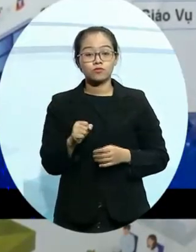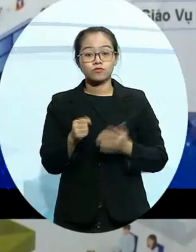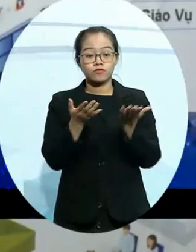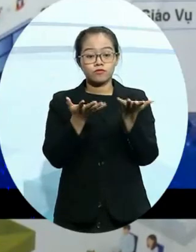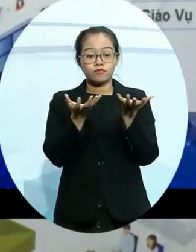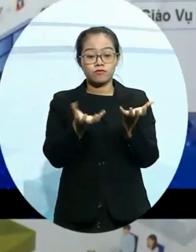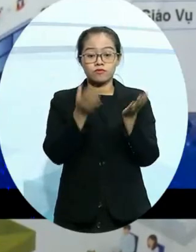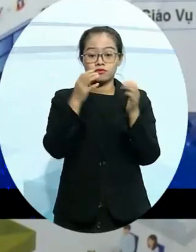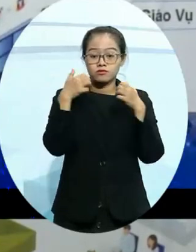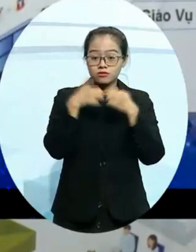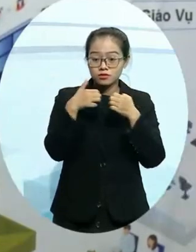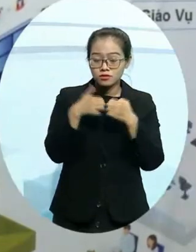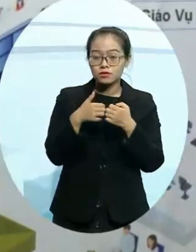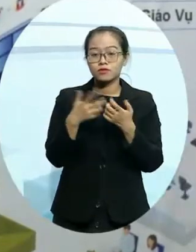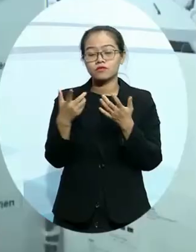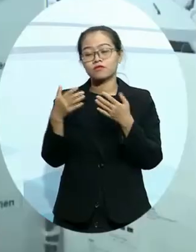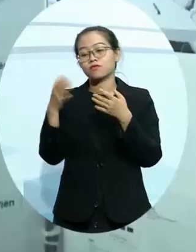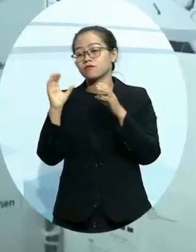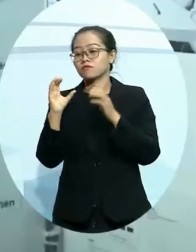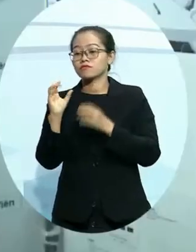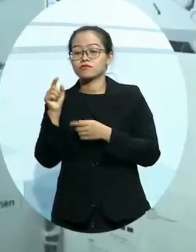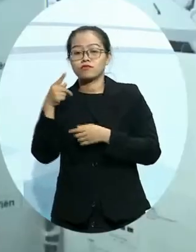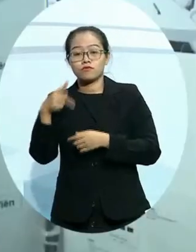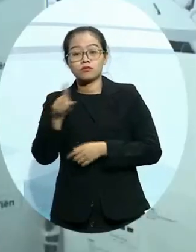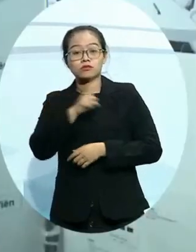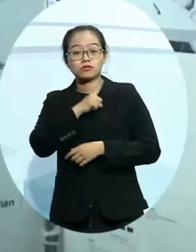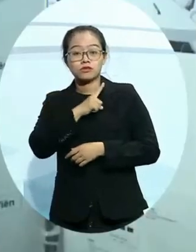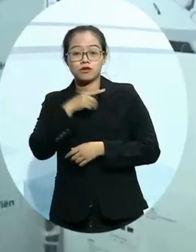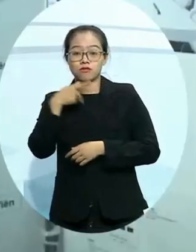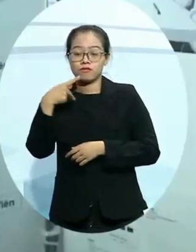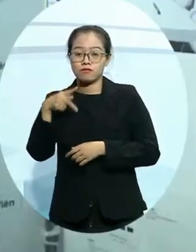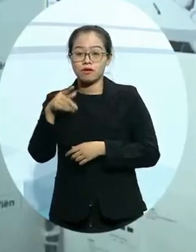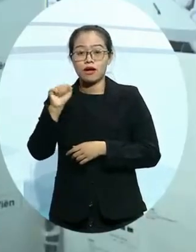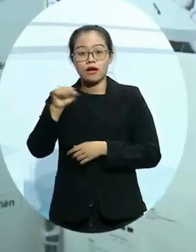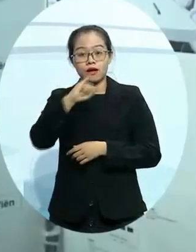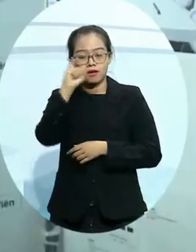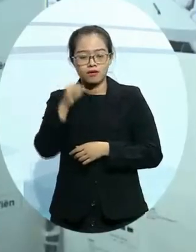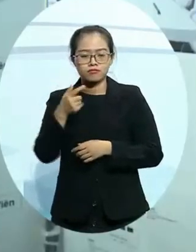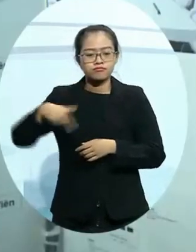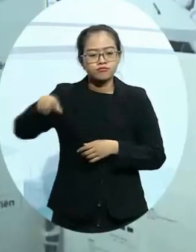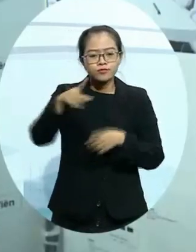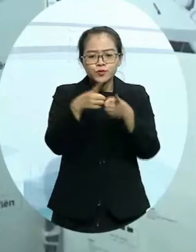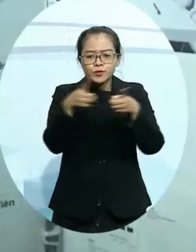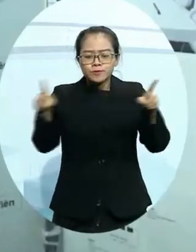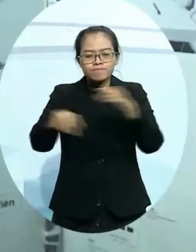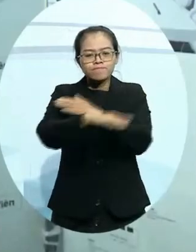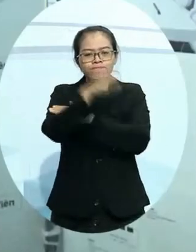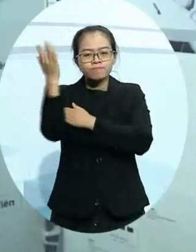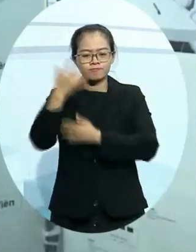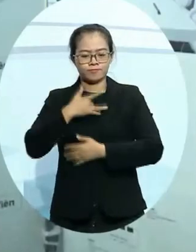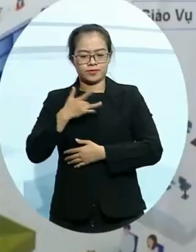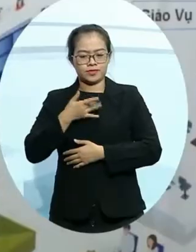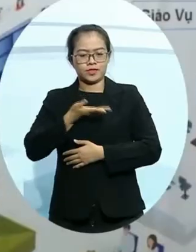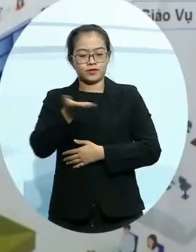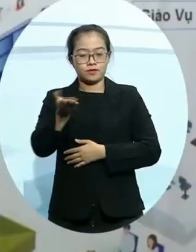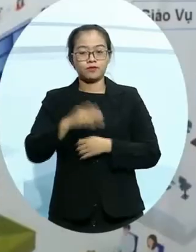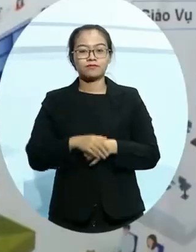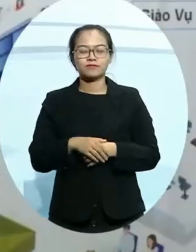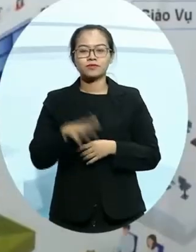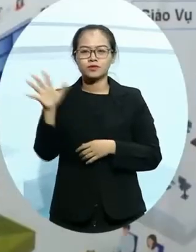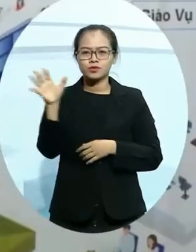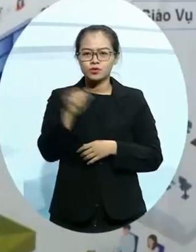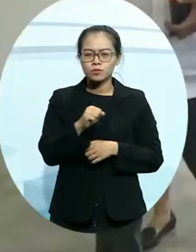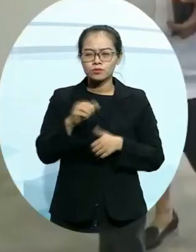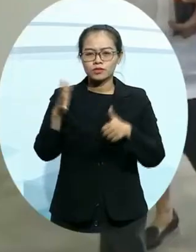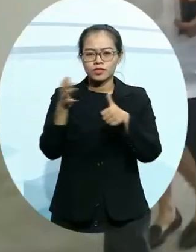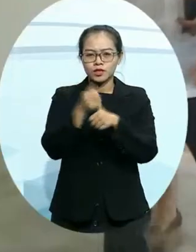phần ảo hóa để giúp cho chủ doanh nghiệp và các bộ phận trong doanh nghiệp làm sao đó để tiện dụng nhất, tối đa nhất là tiết kiệm